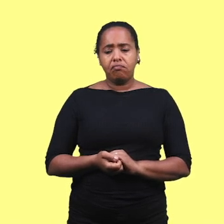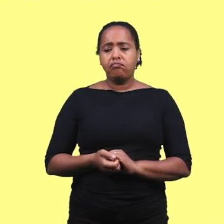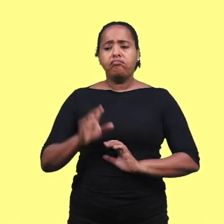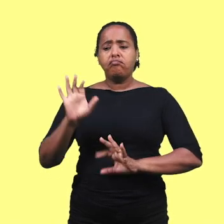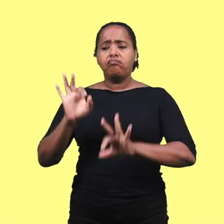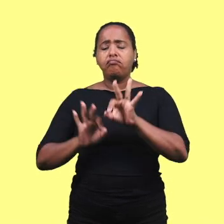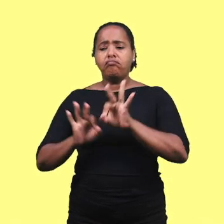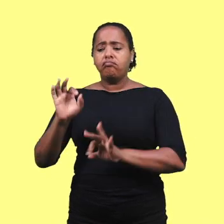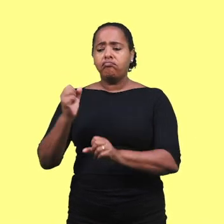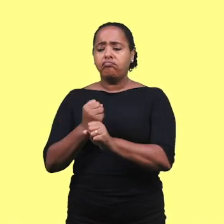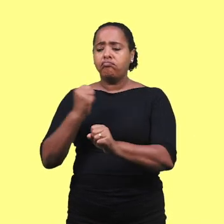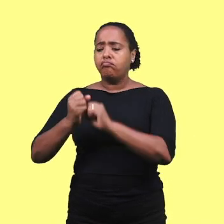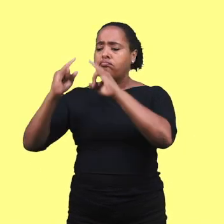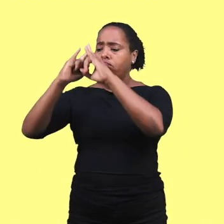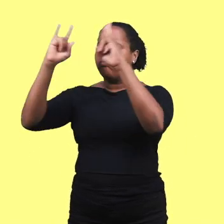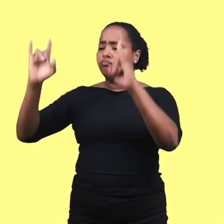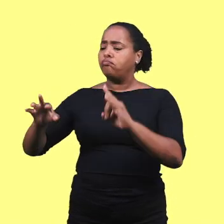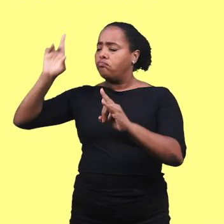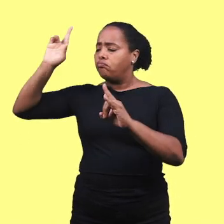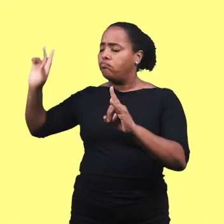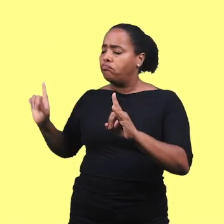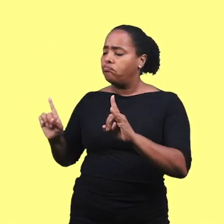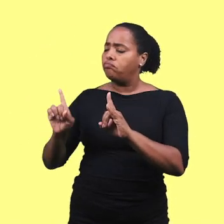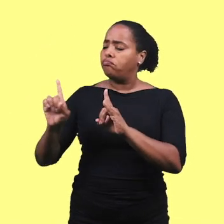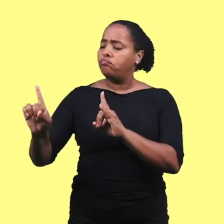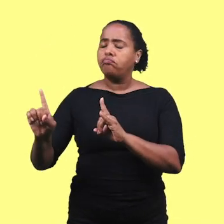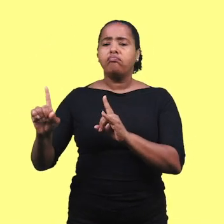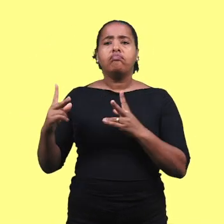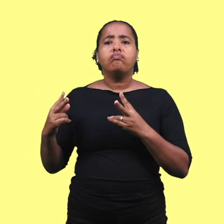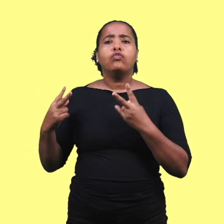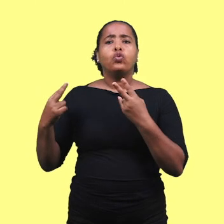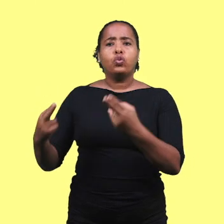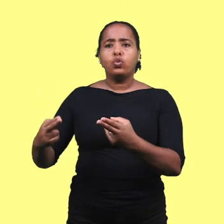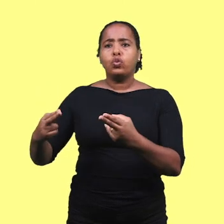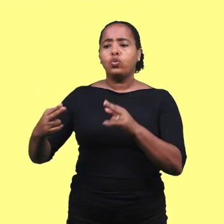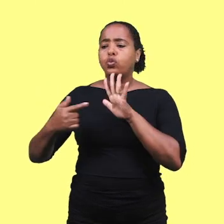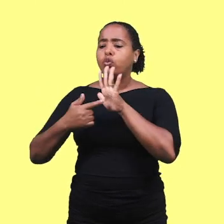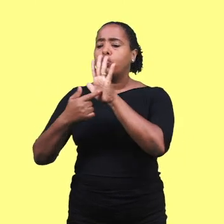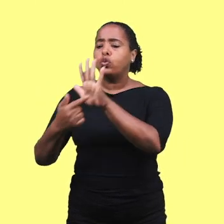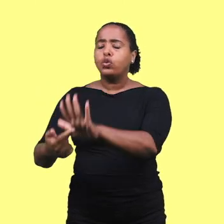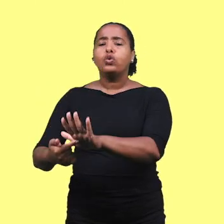И построит мне скинию,